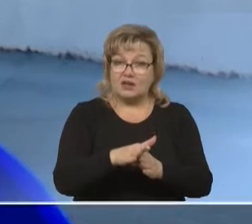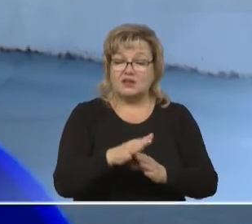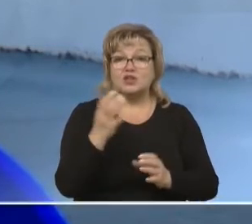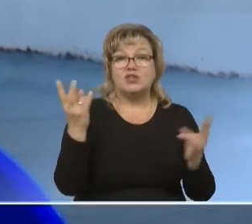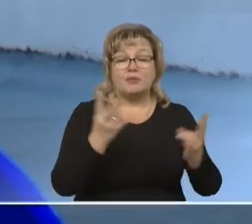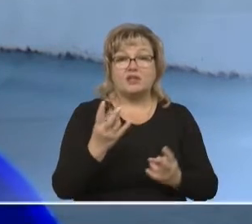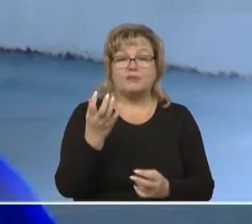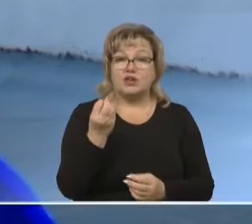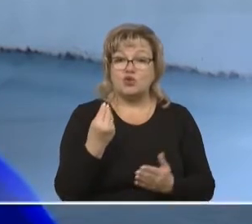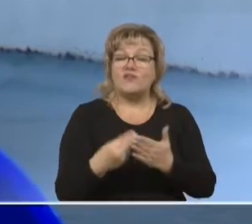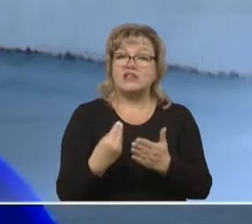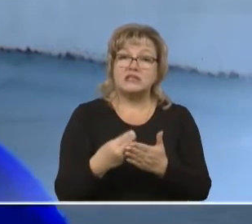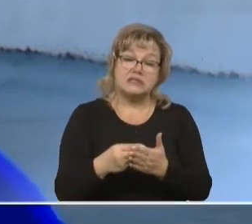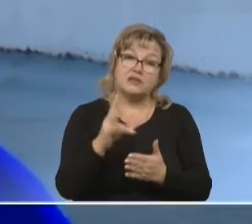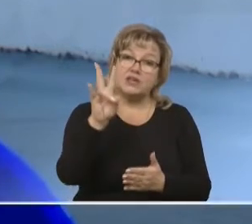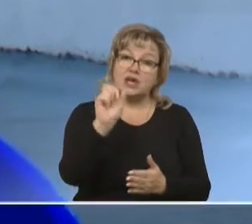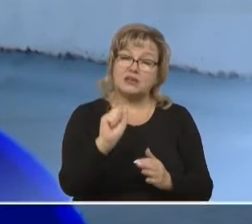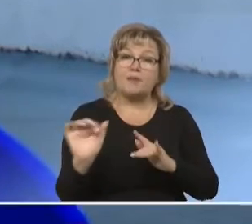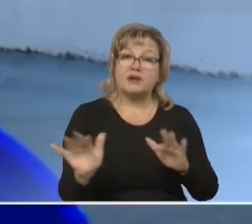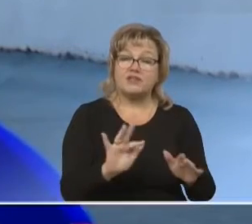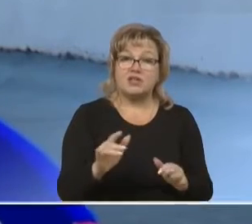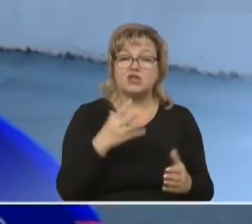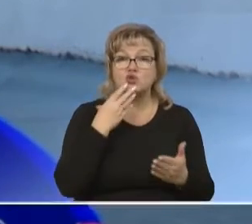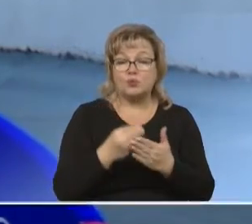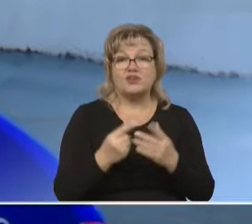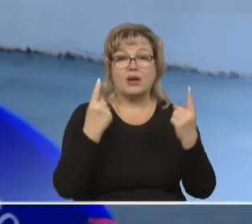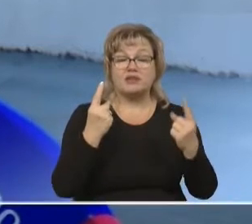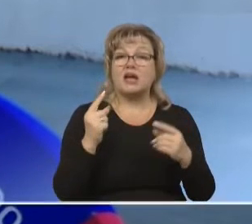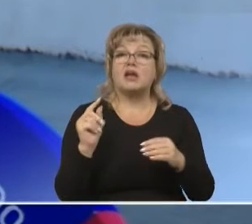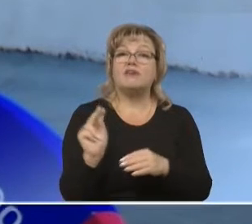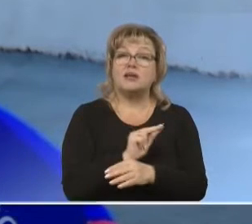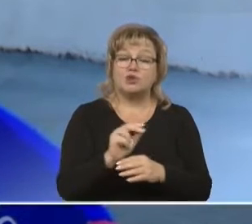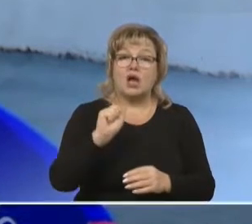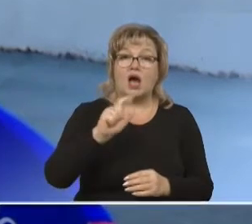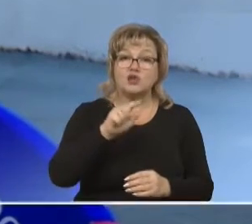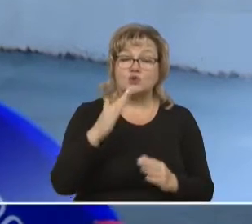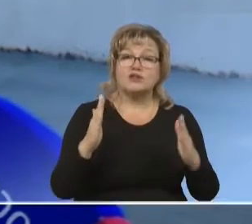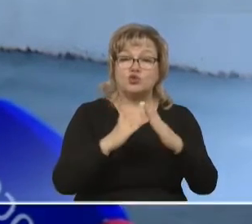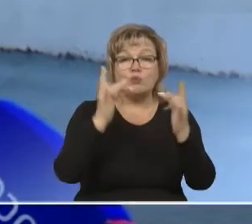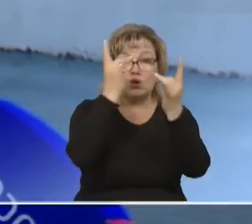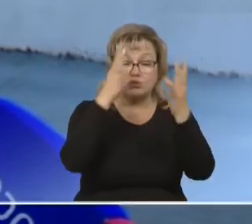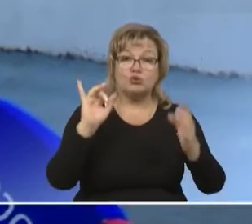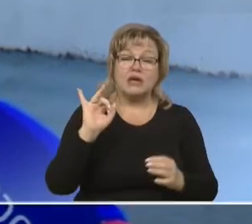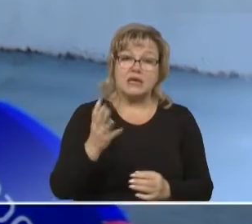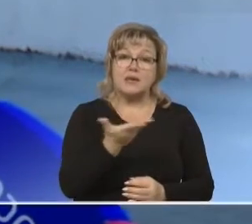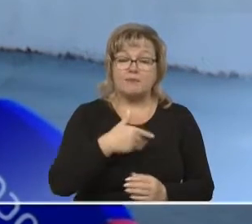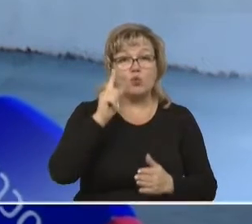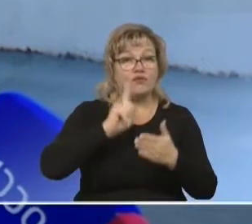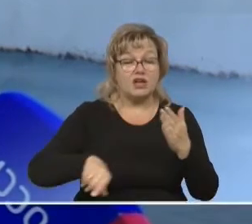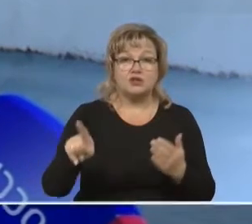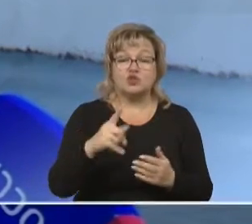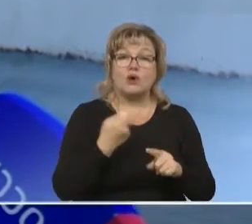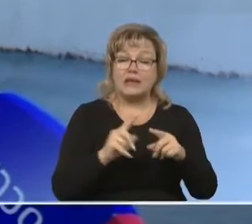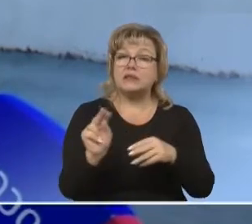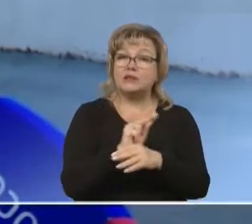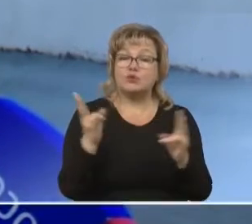еще финансирование на проведение собственного капитального ремонта Азовского районного дома культуры. И мы уверены, что этот